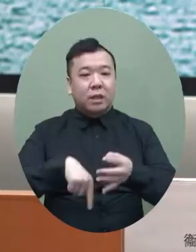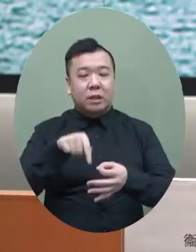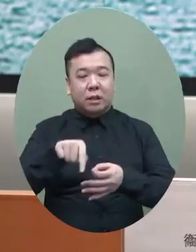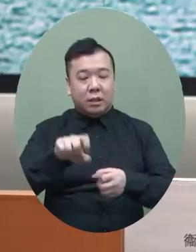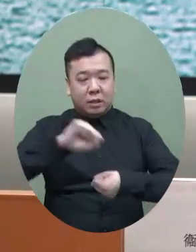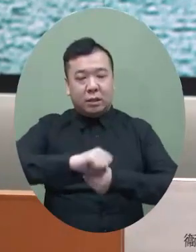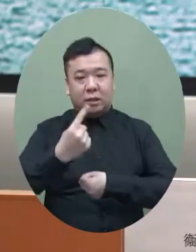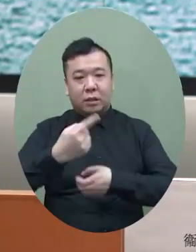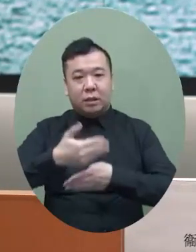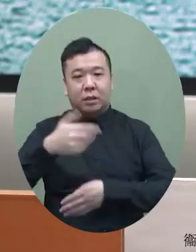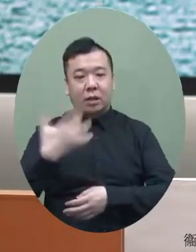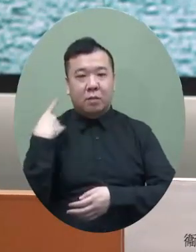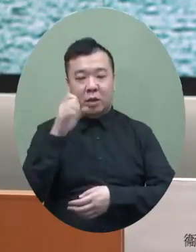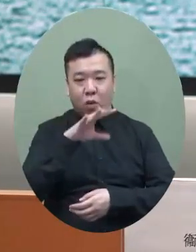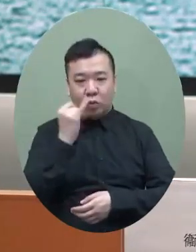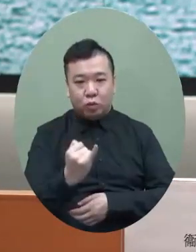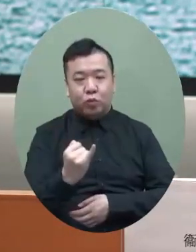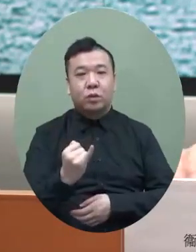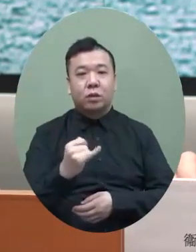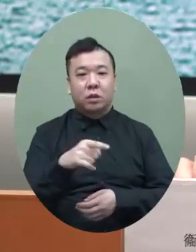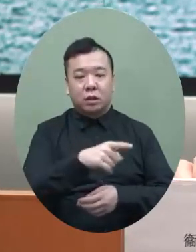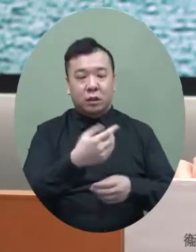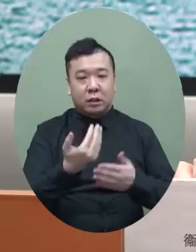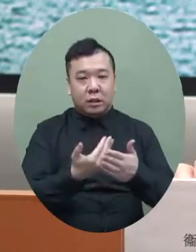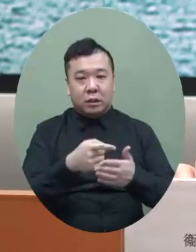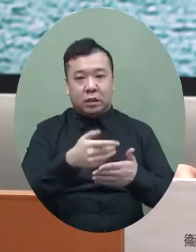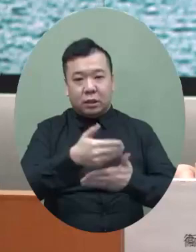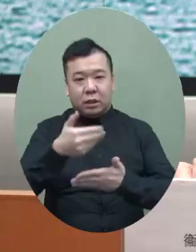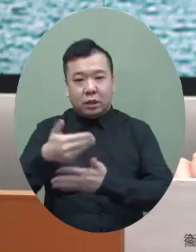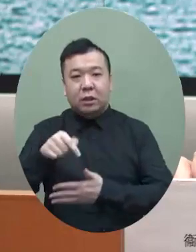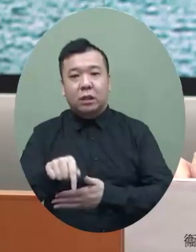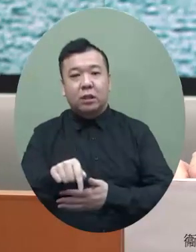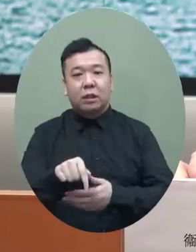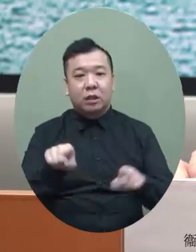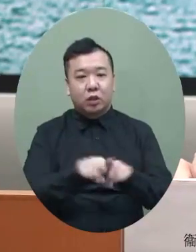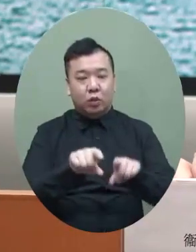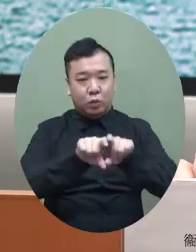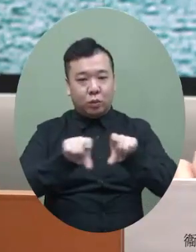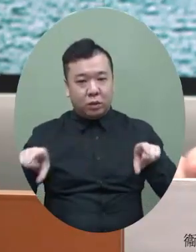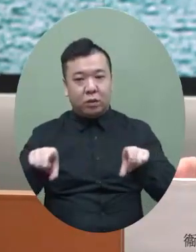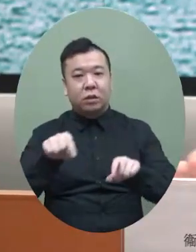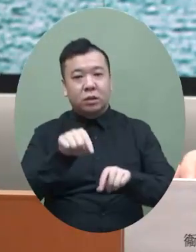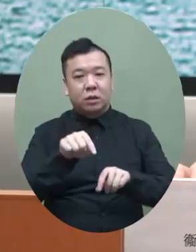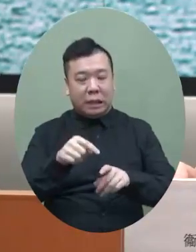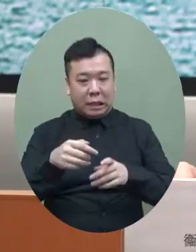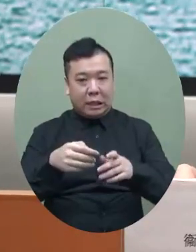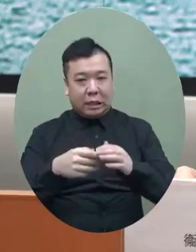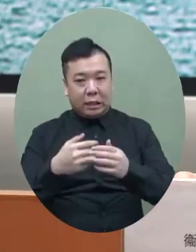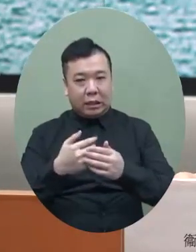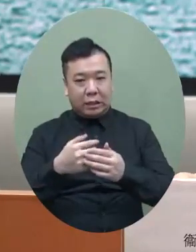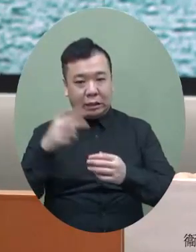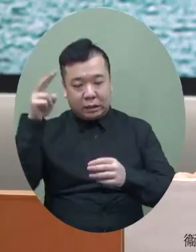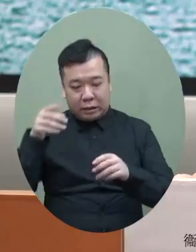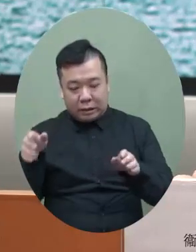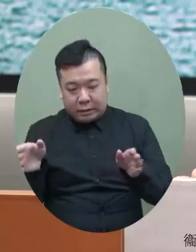的。我昨天說錯了，其實他們之前那兩個單位都是同層的，不過就是不是黏